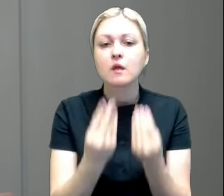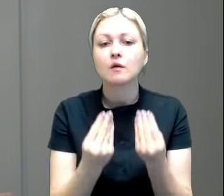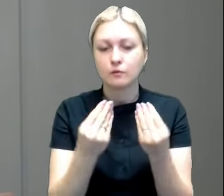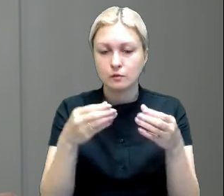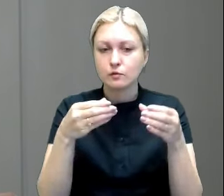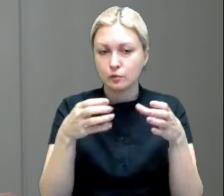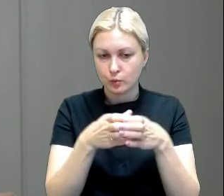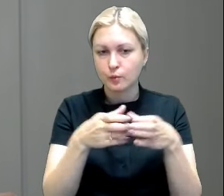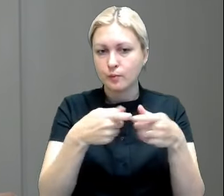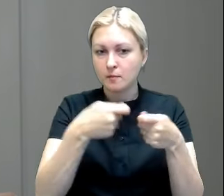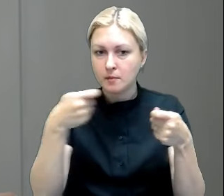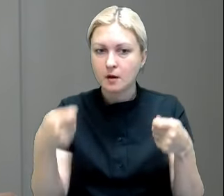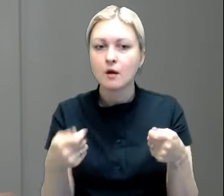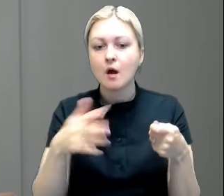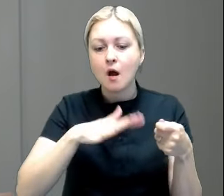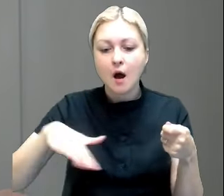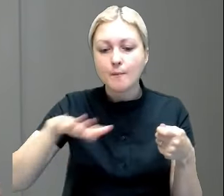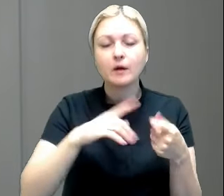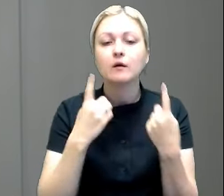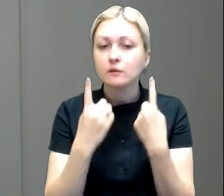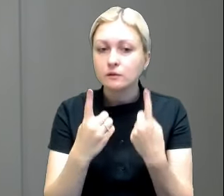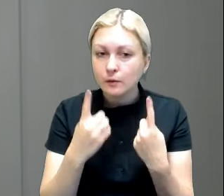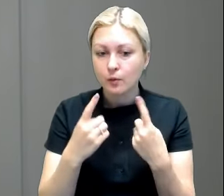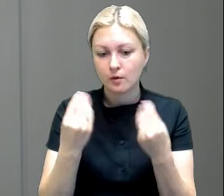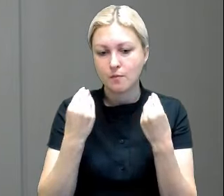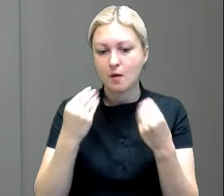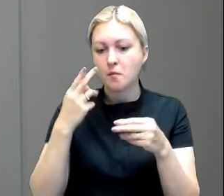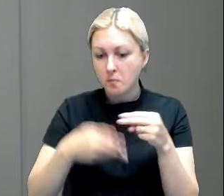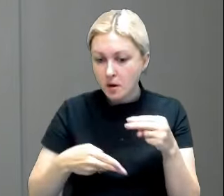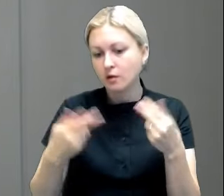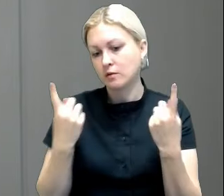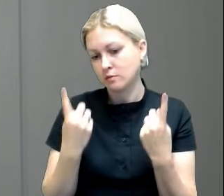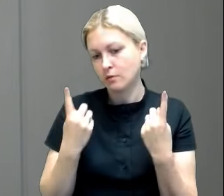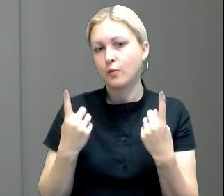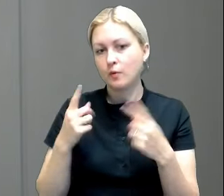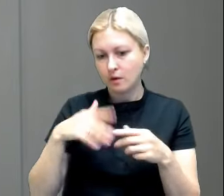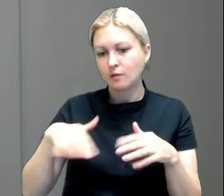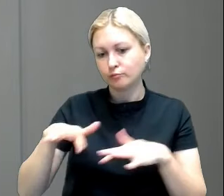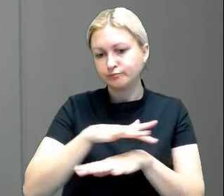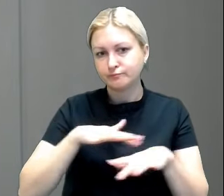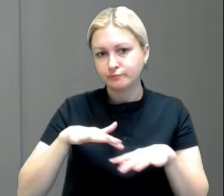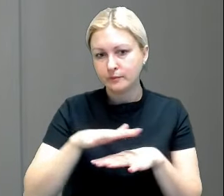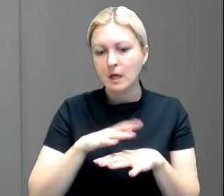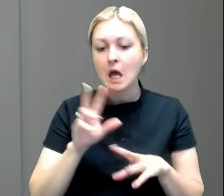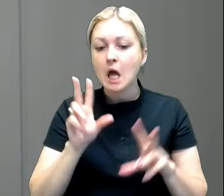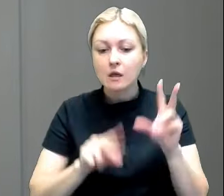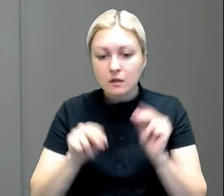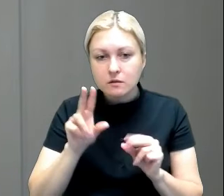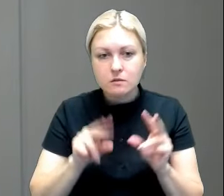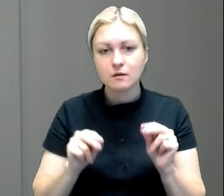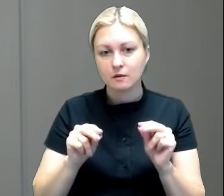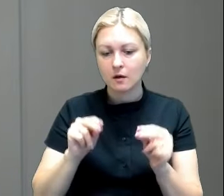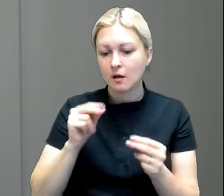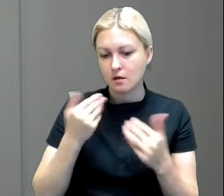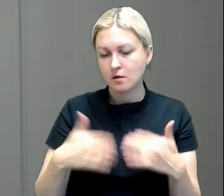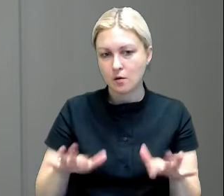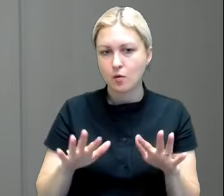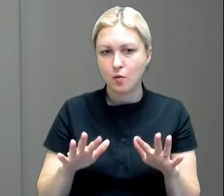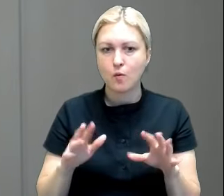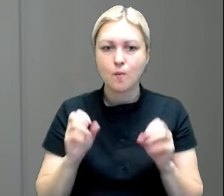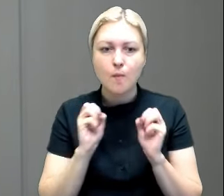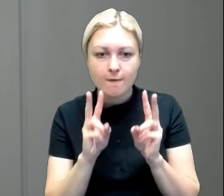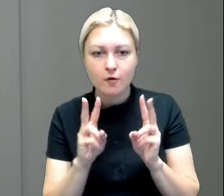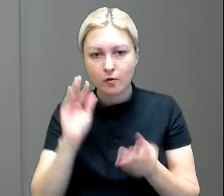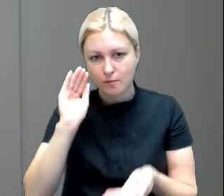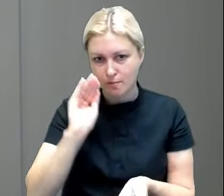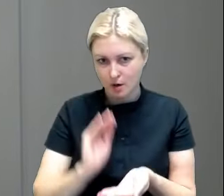vaikams saugią aplinką po pamokų taip sumažindamos rizika ir suteikdavos galimybę užimti prasmingai laiką